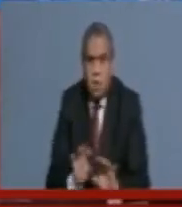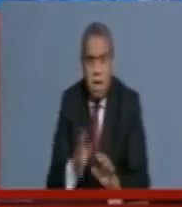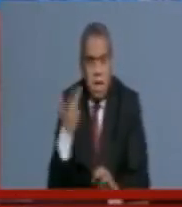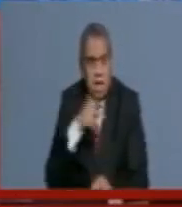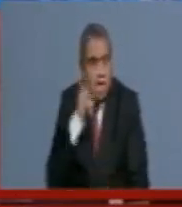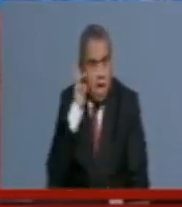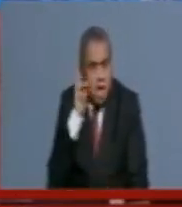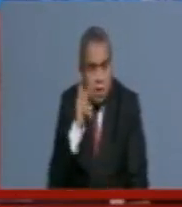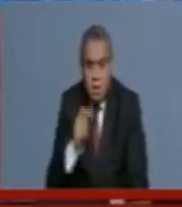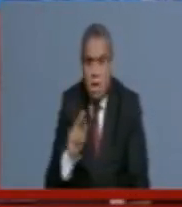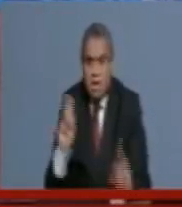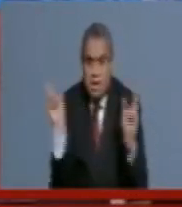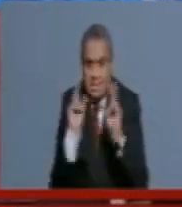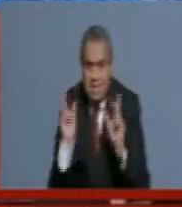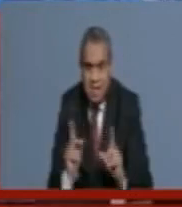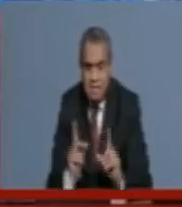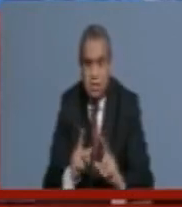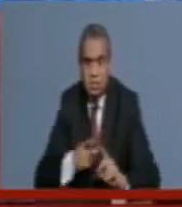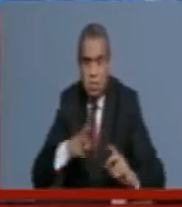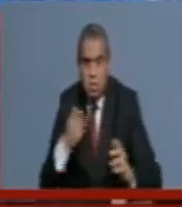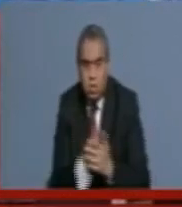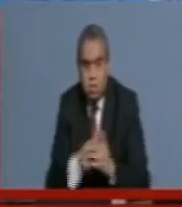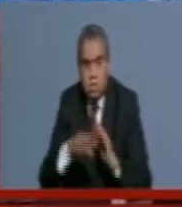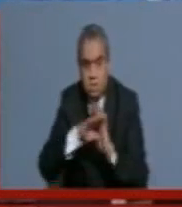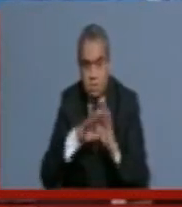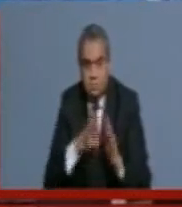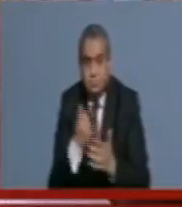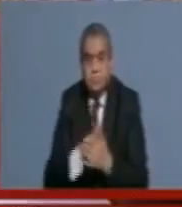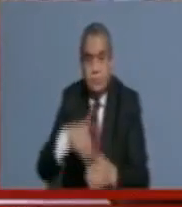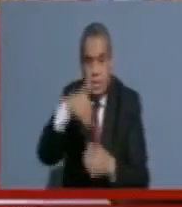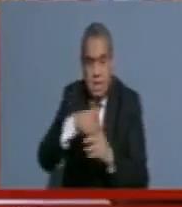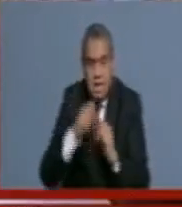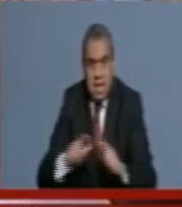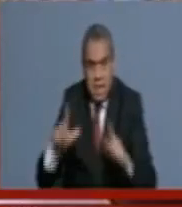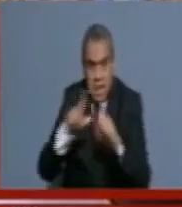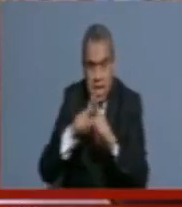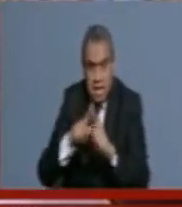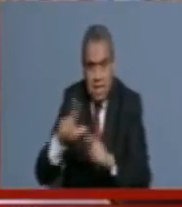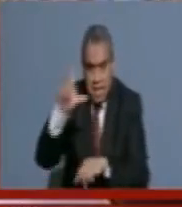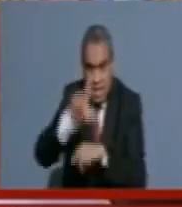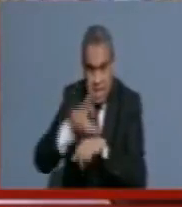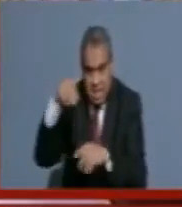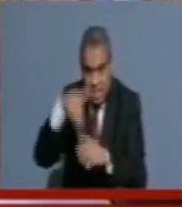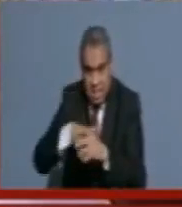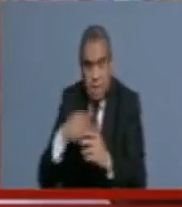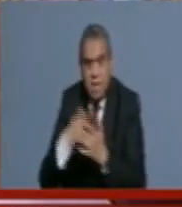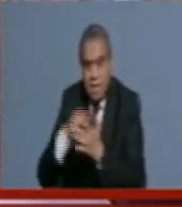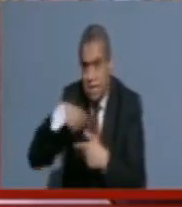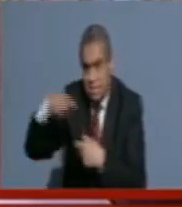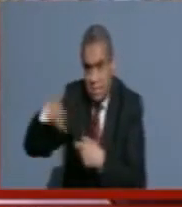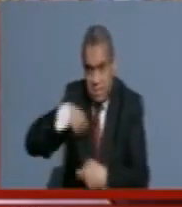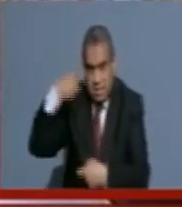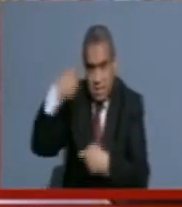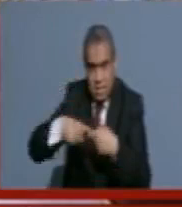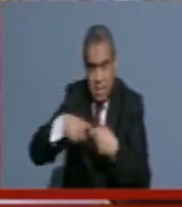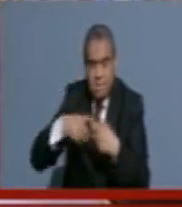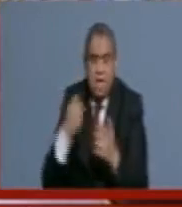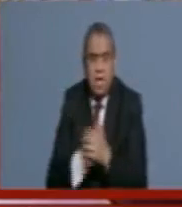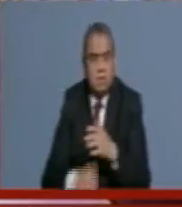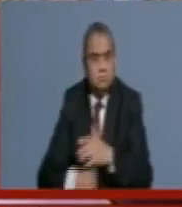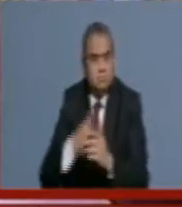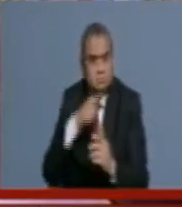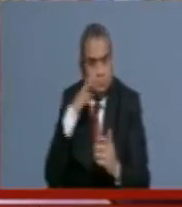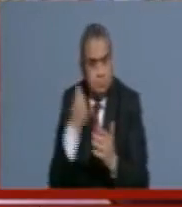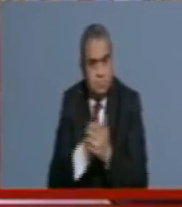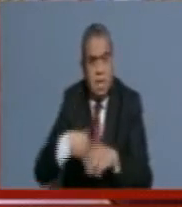في التيسير مع التنسيق مع الهيئة الوطنية للانتخابات، اللي احنا طلبناه نفذ في تيسيرات تجهيز